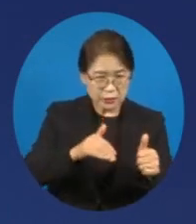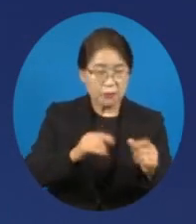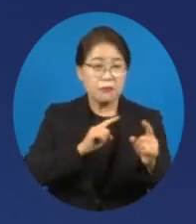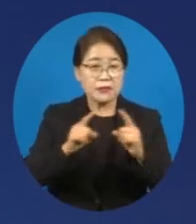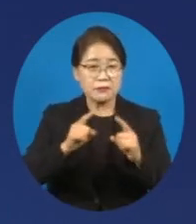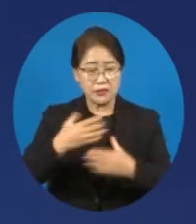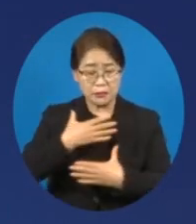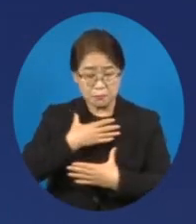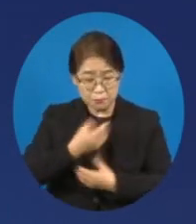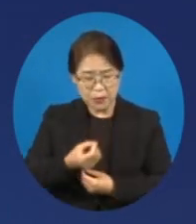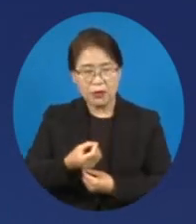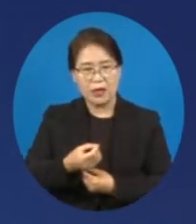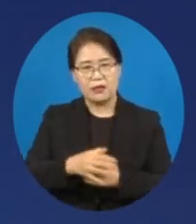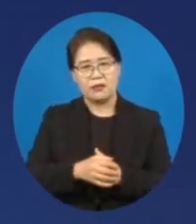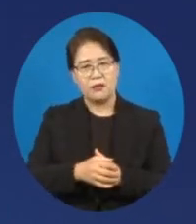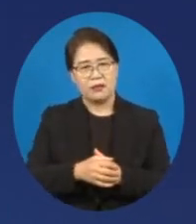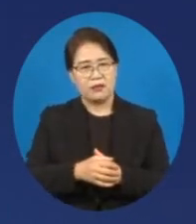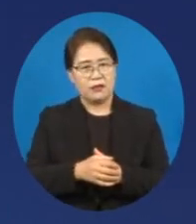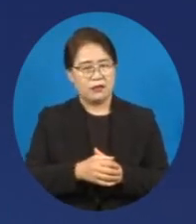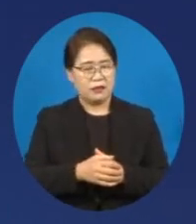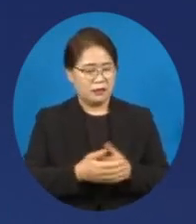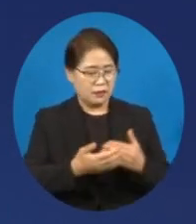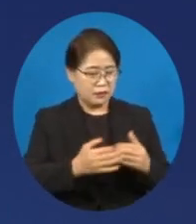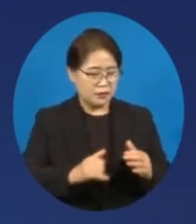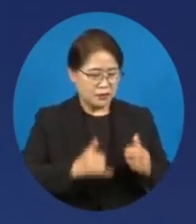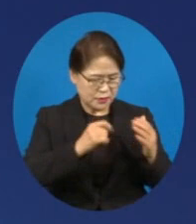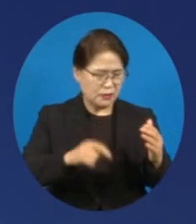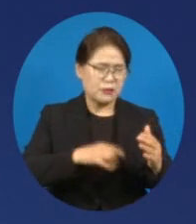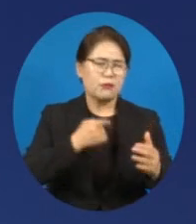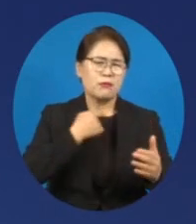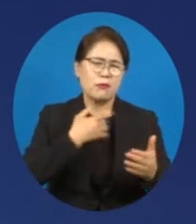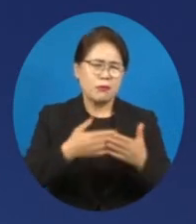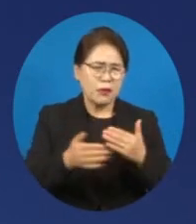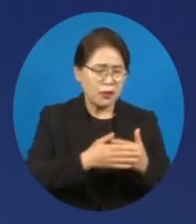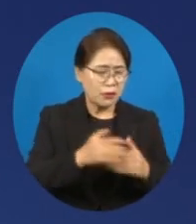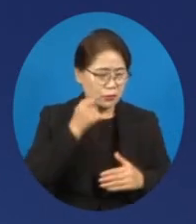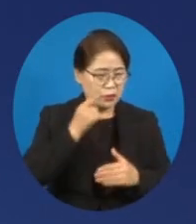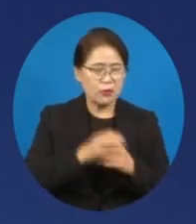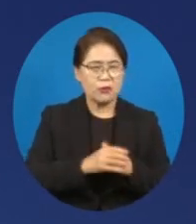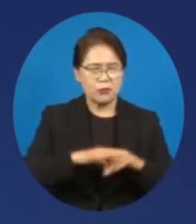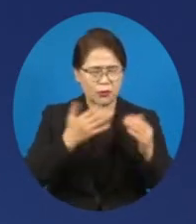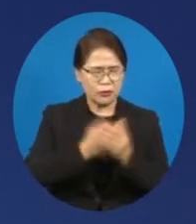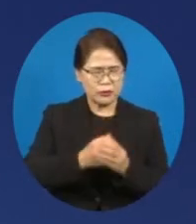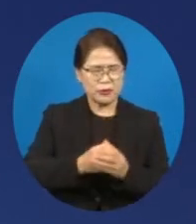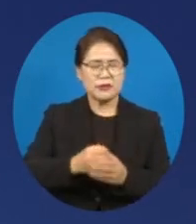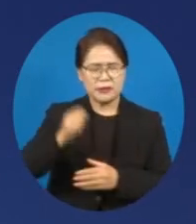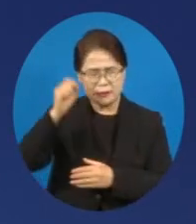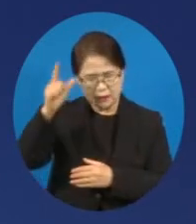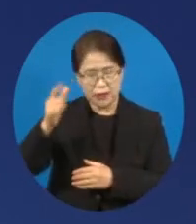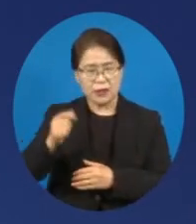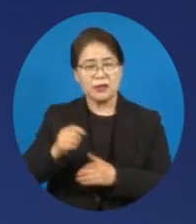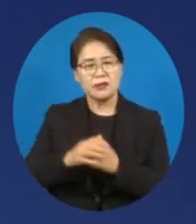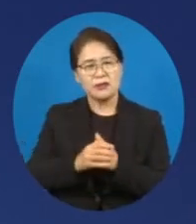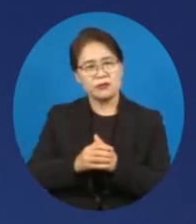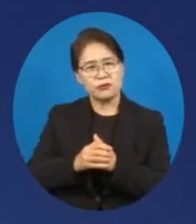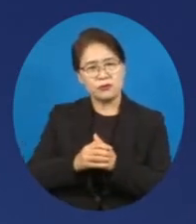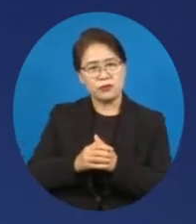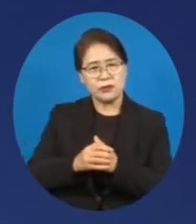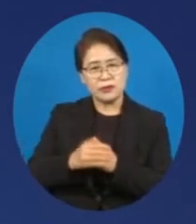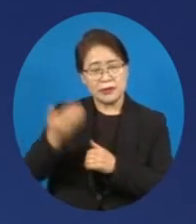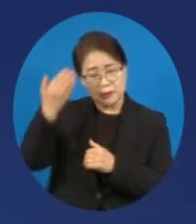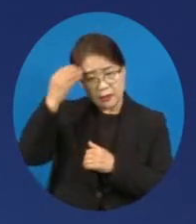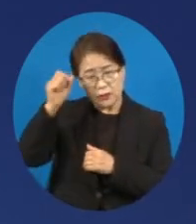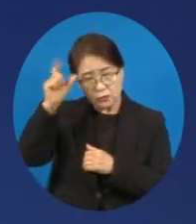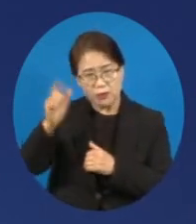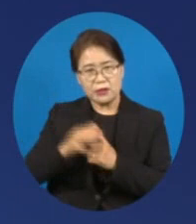평강은 세상이 줄 수 없는 평강입니다 모든 지각에 뛰어난 평강입니다 인간의